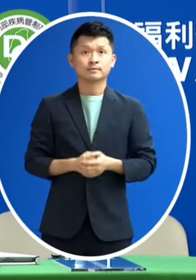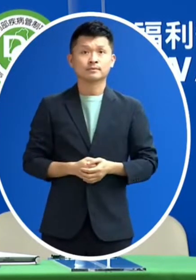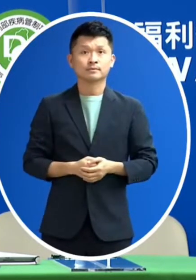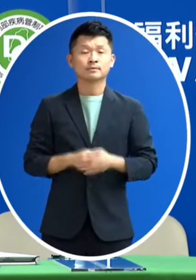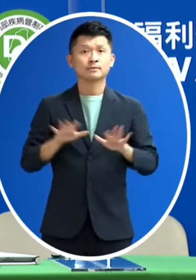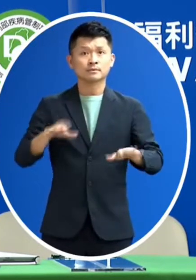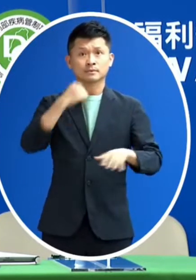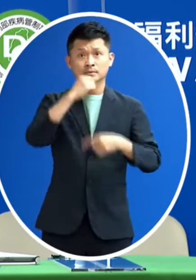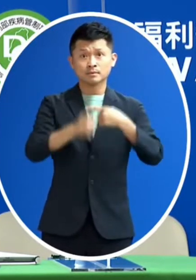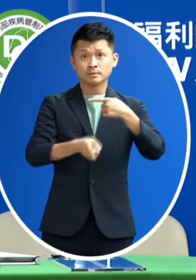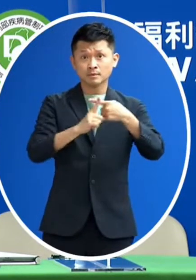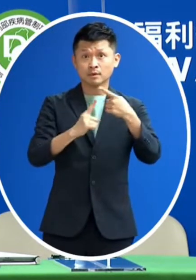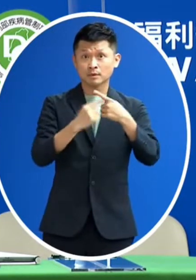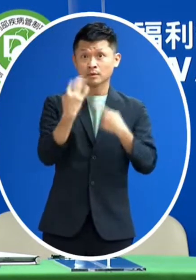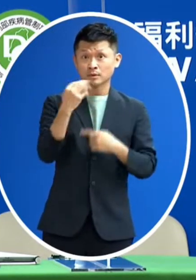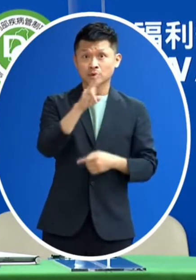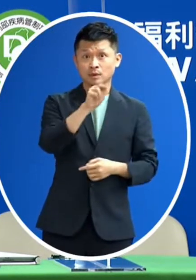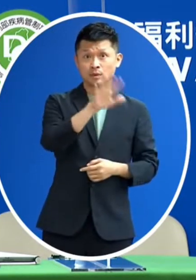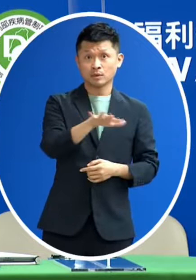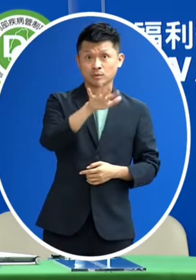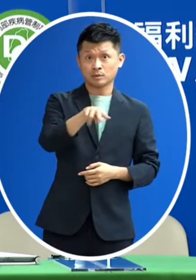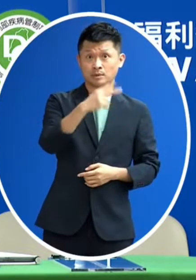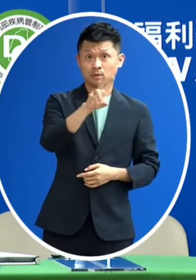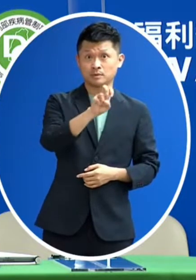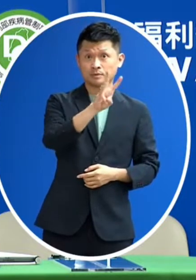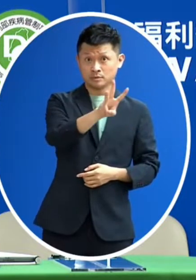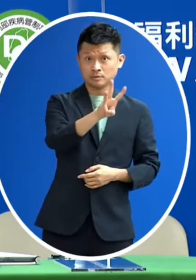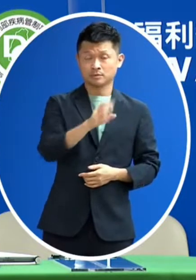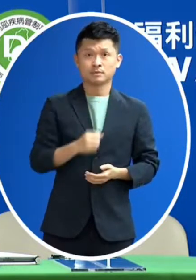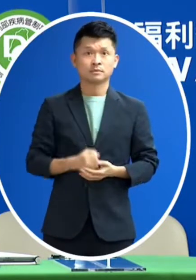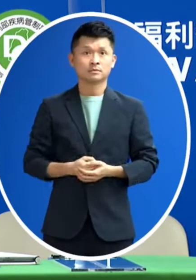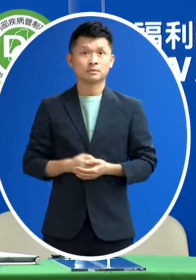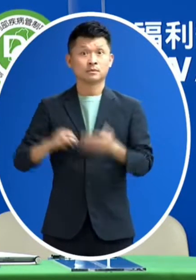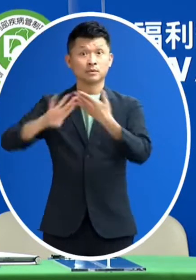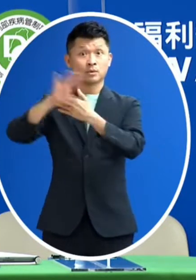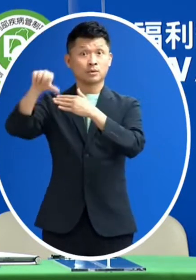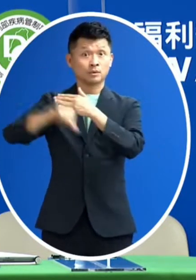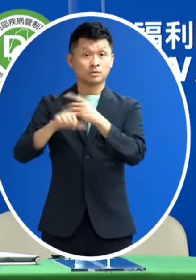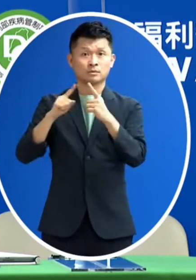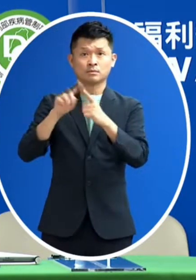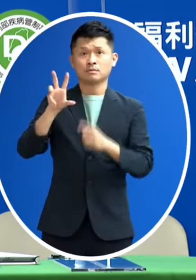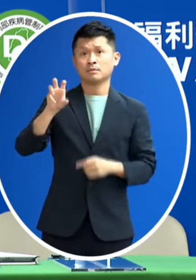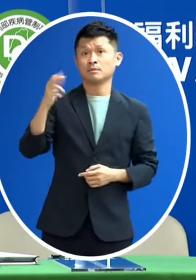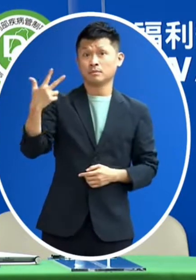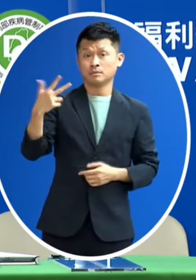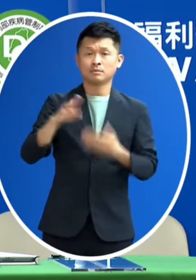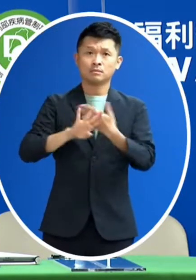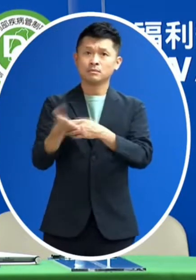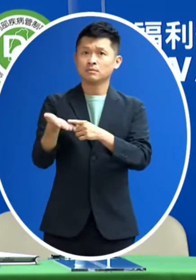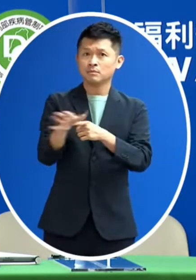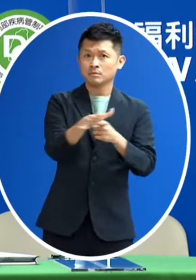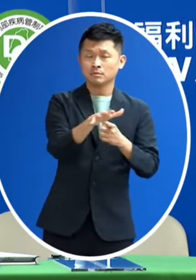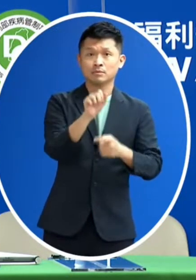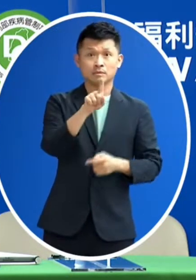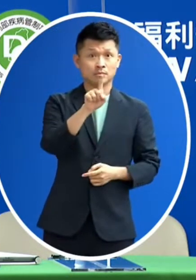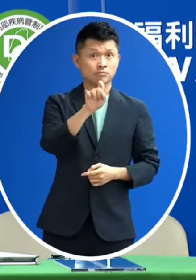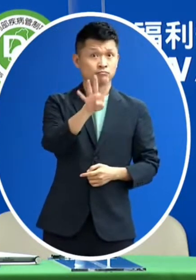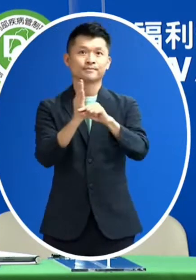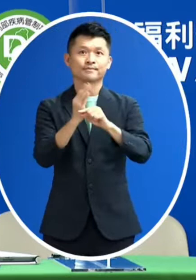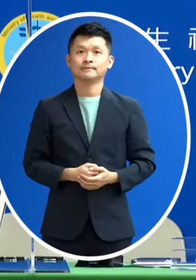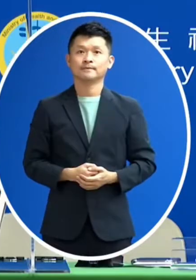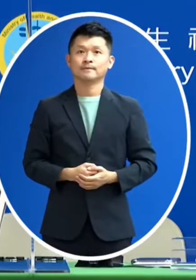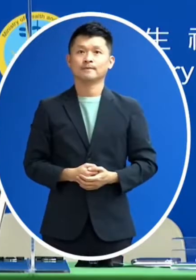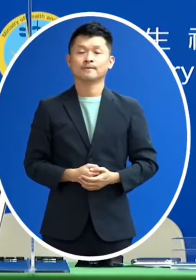天的确定病例，本土病例有25,223例，境外入有87例，另外死亡个案是